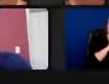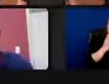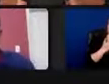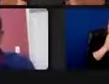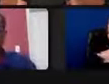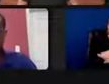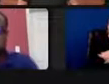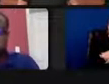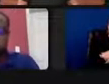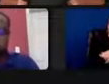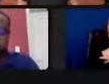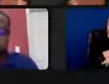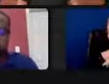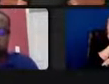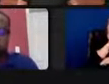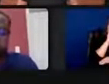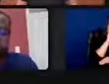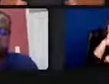أشياء يتعلمونها،